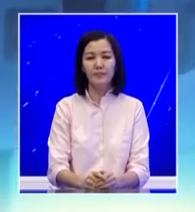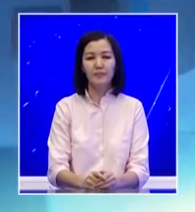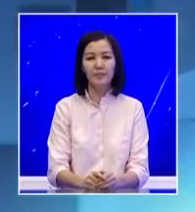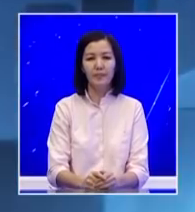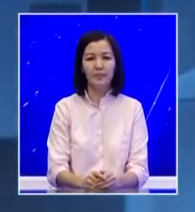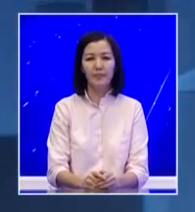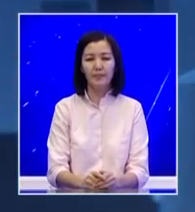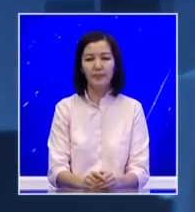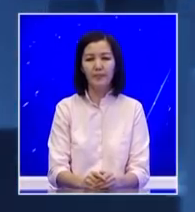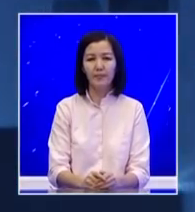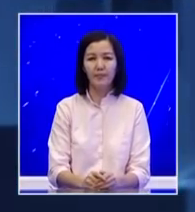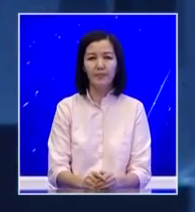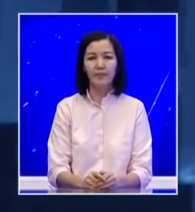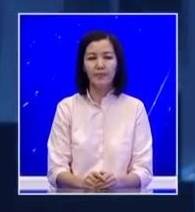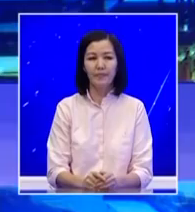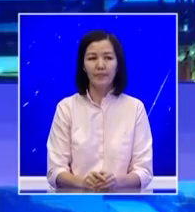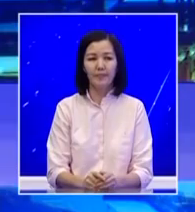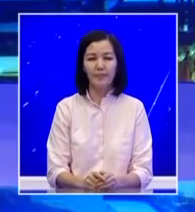арнасы, Талдықорған.